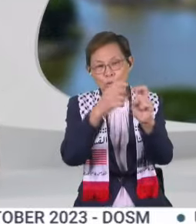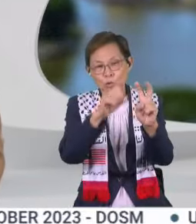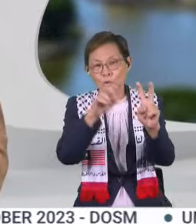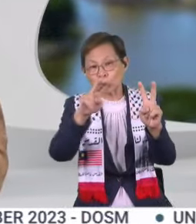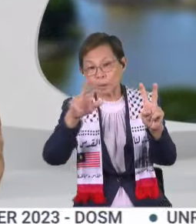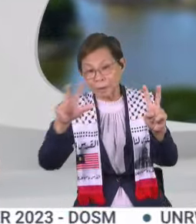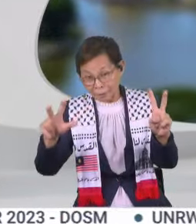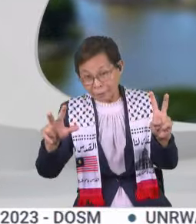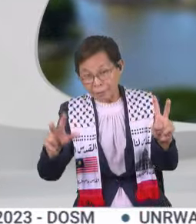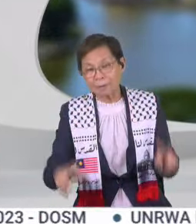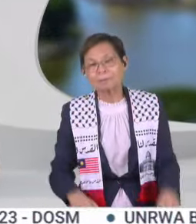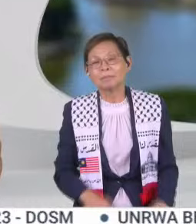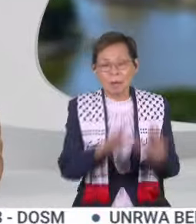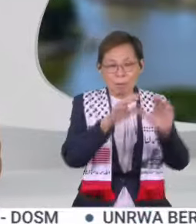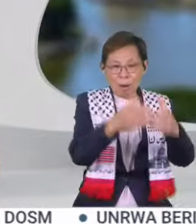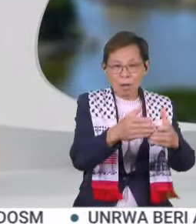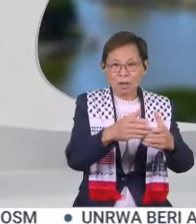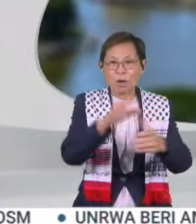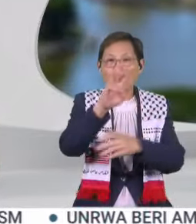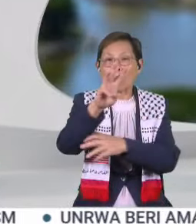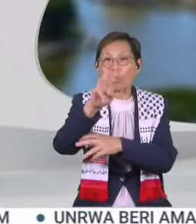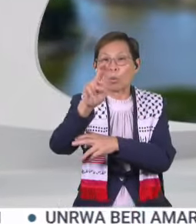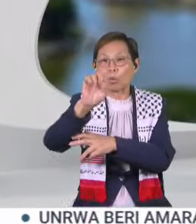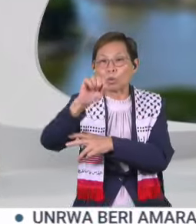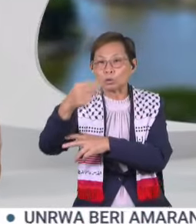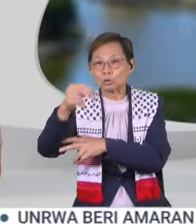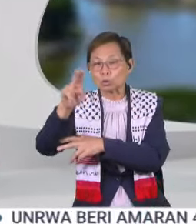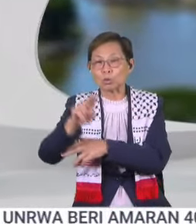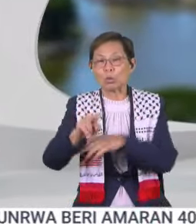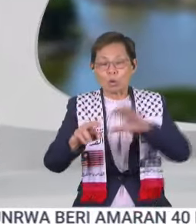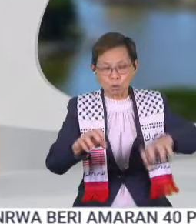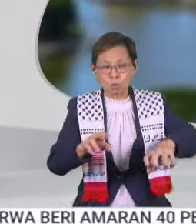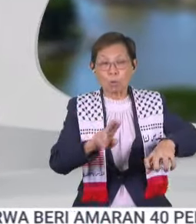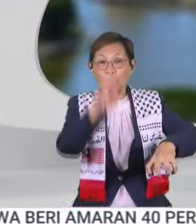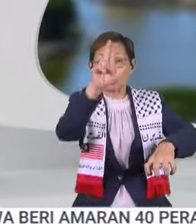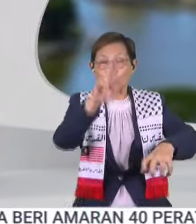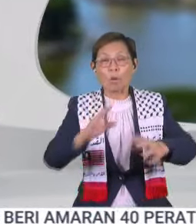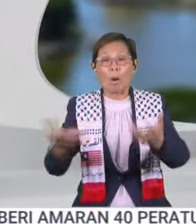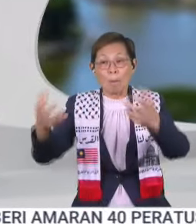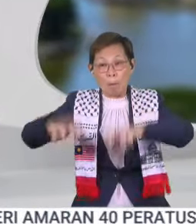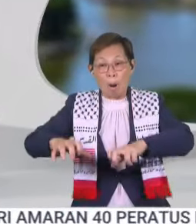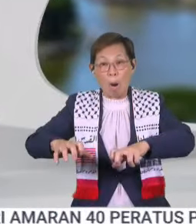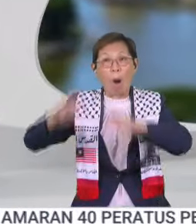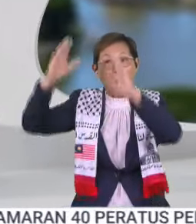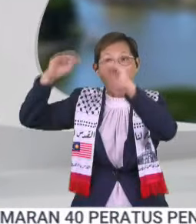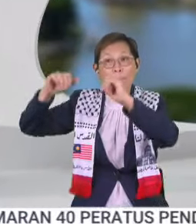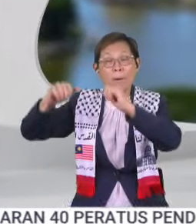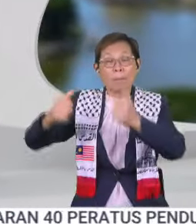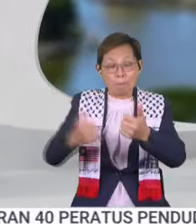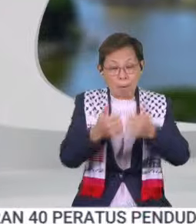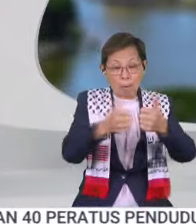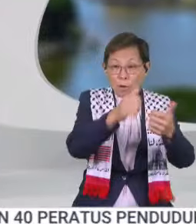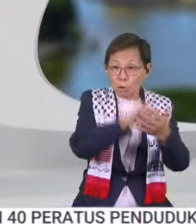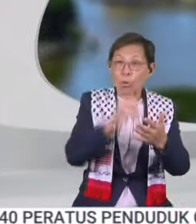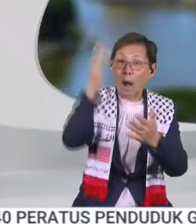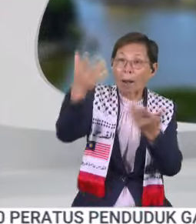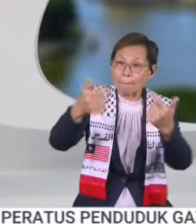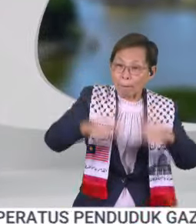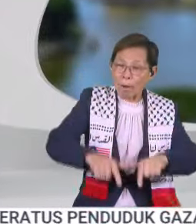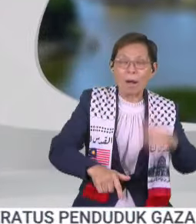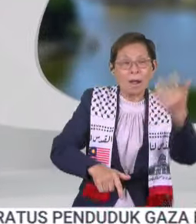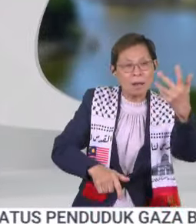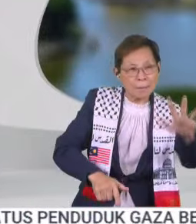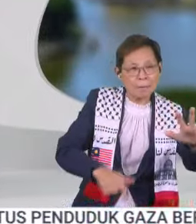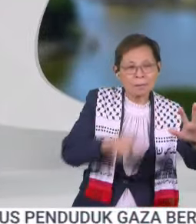2023. Justru itu, pasukan Wushu Zon Utara mempertaruhkan harapan tinggi pada temasya sukan itu yang bakal berlangsung